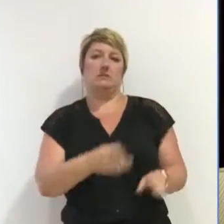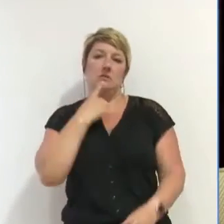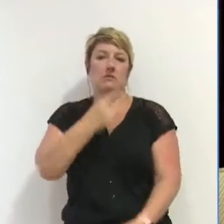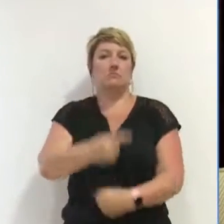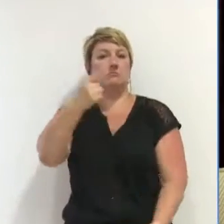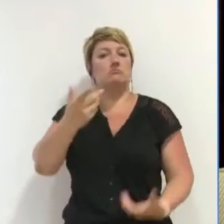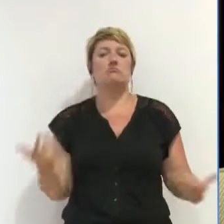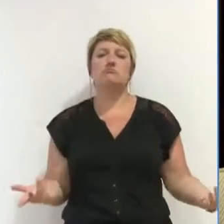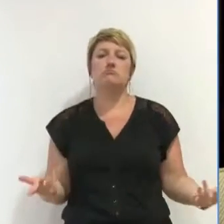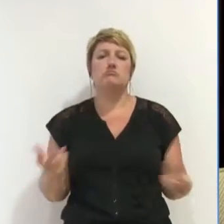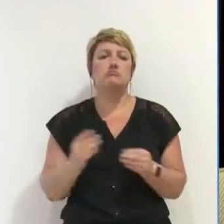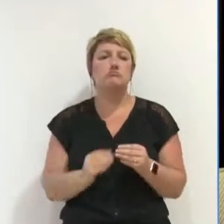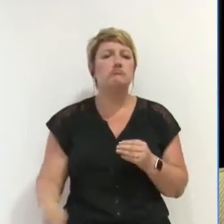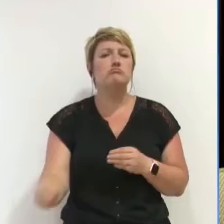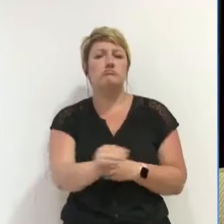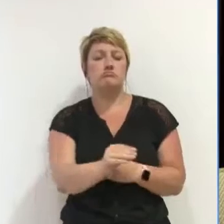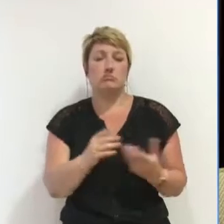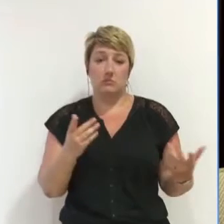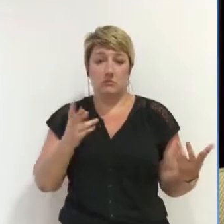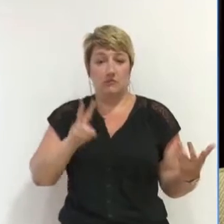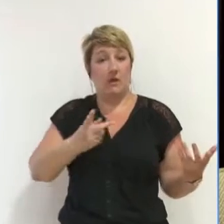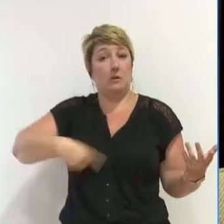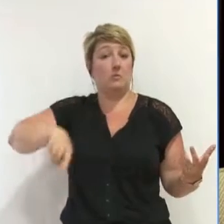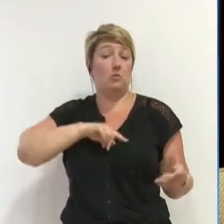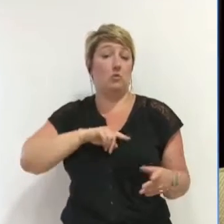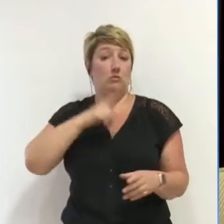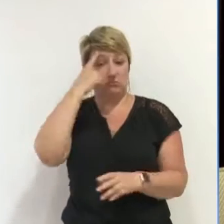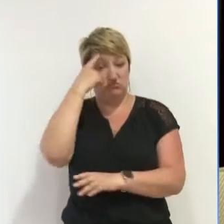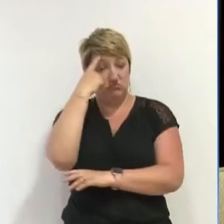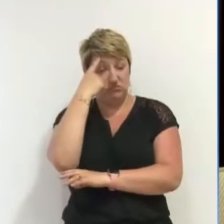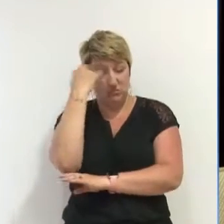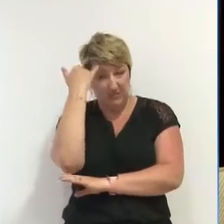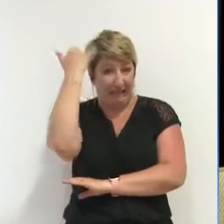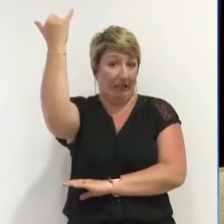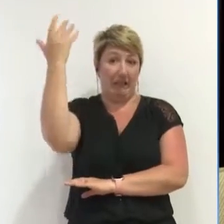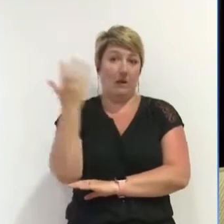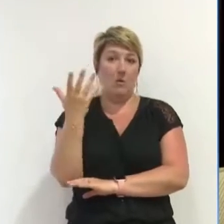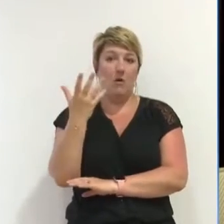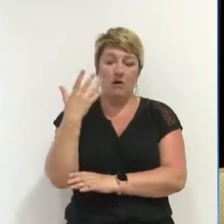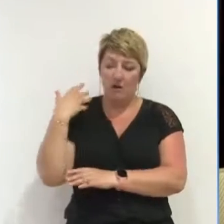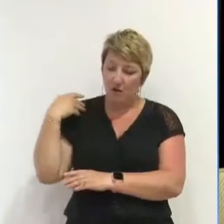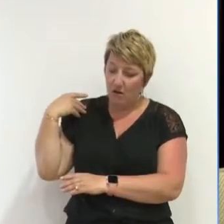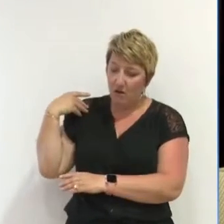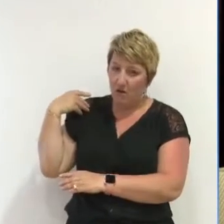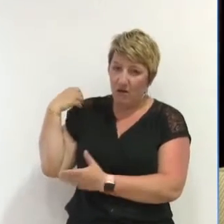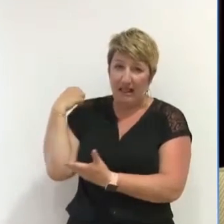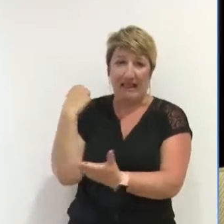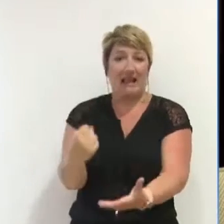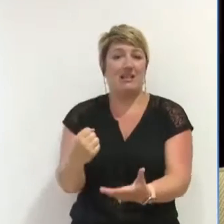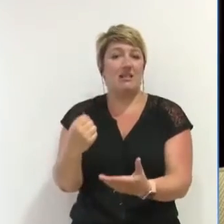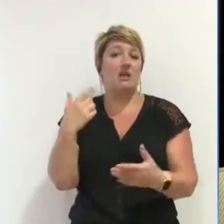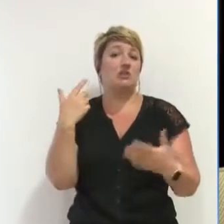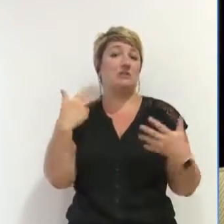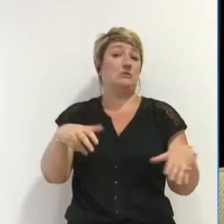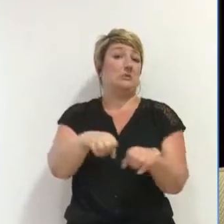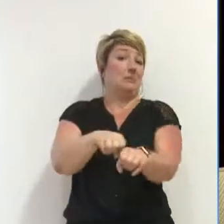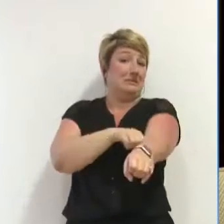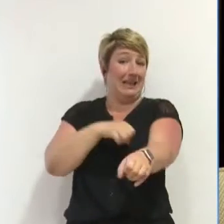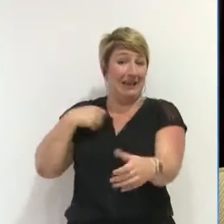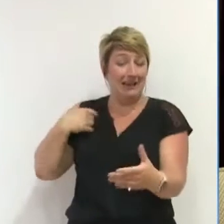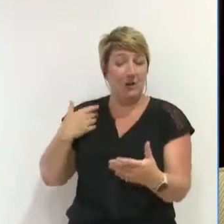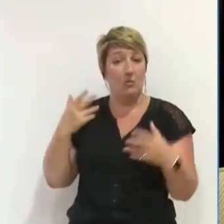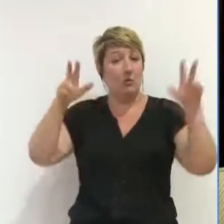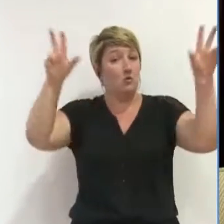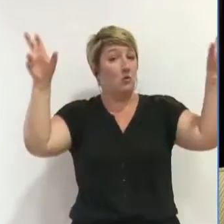nous concerne, notre parti pris est celui qui reprend fièrement l'héritage des Lumières et nous faisons nôtre la devise républicaine. La liberté, c'est